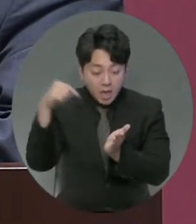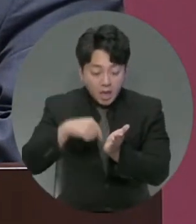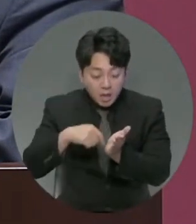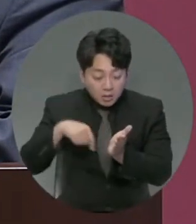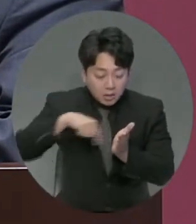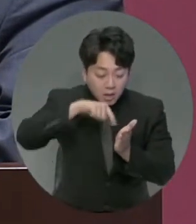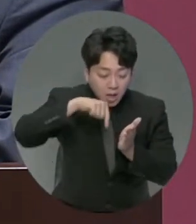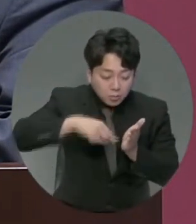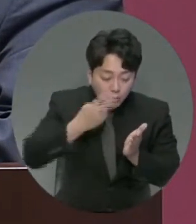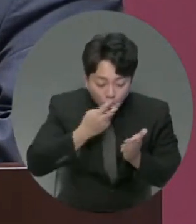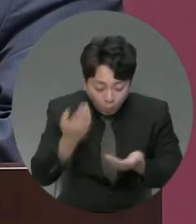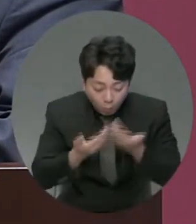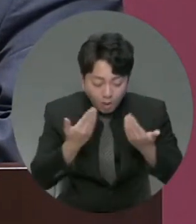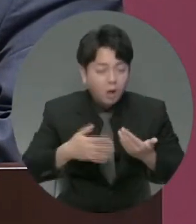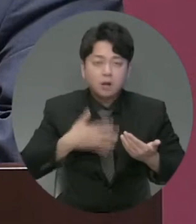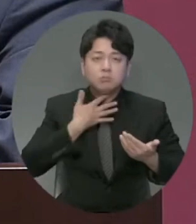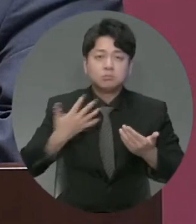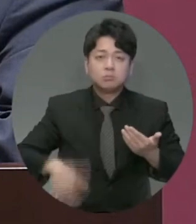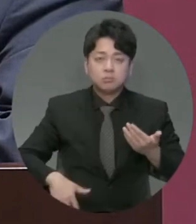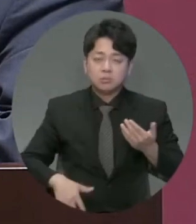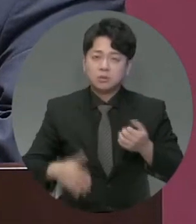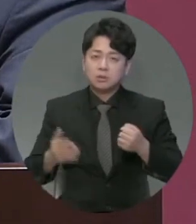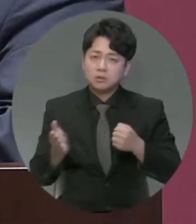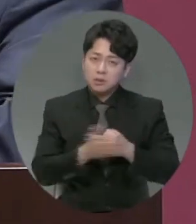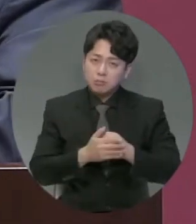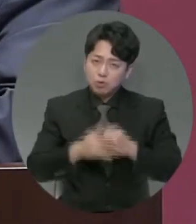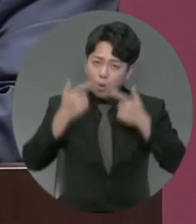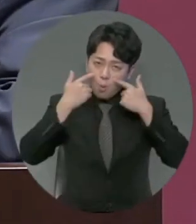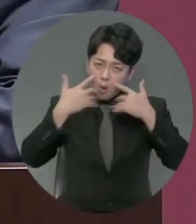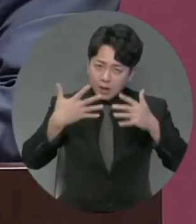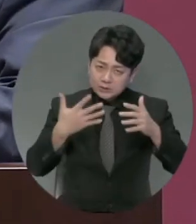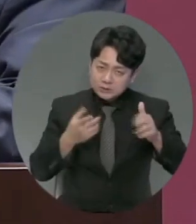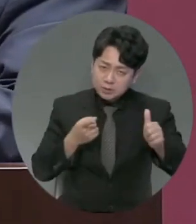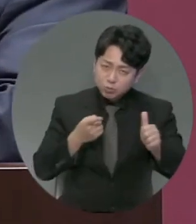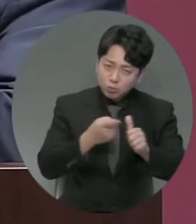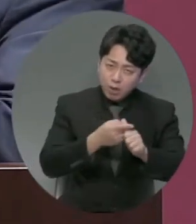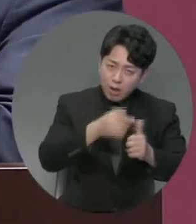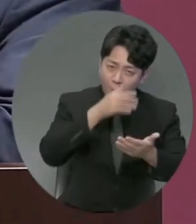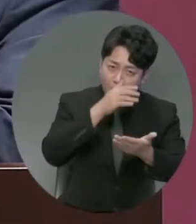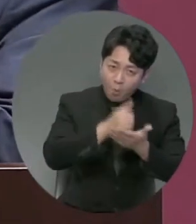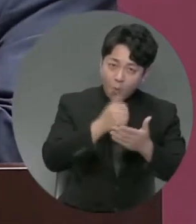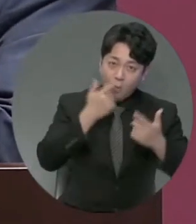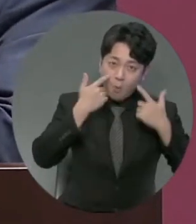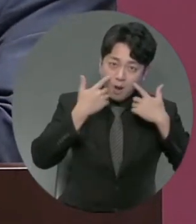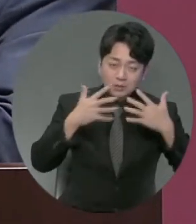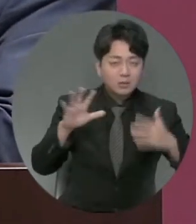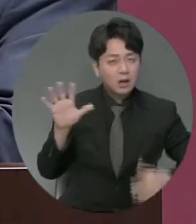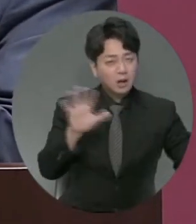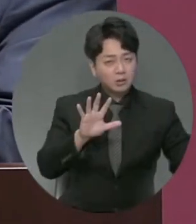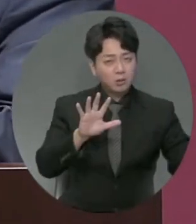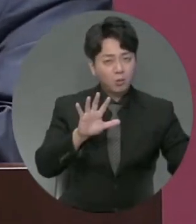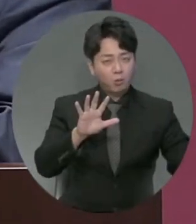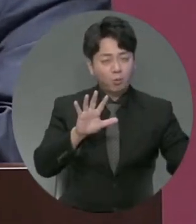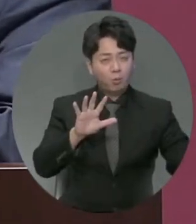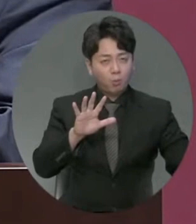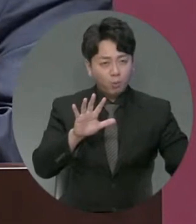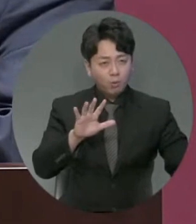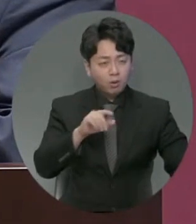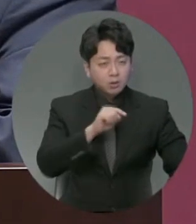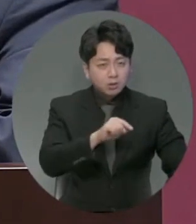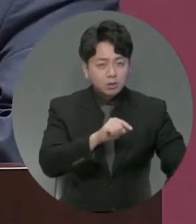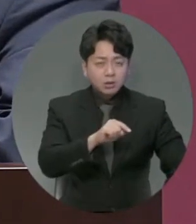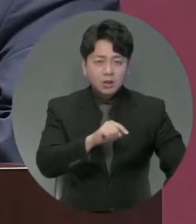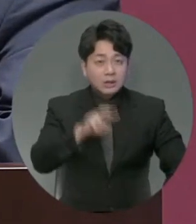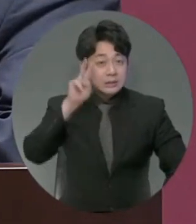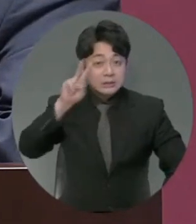단정하거나 누가 인정하고 말고 이럴 문제는 아니고, 아쉬운 부분은 그게 그걸 근거로 해서 그렇게 이례적인 결정을